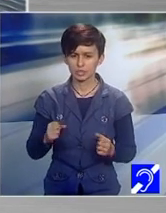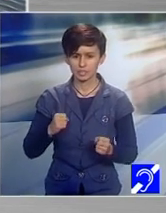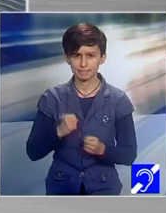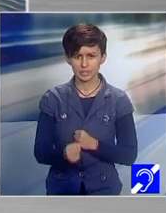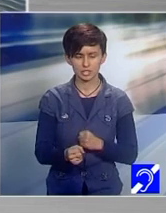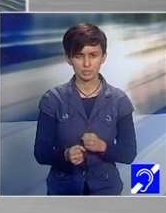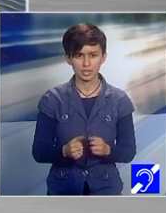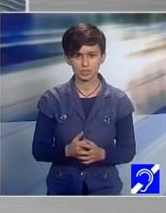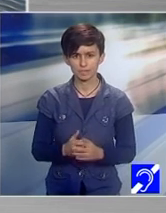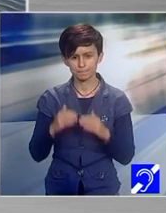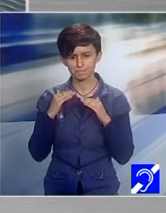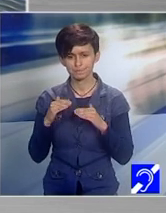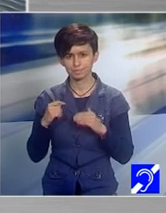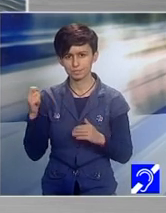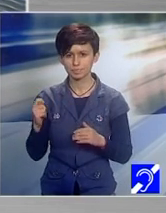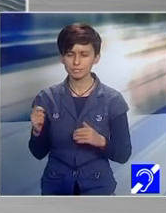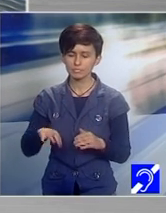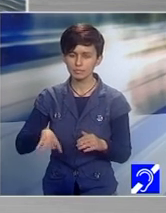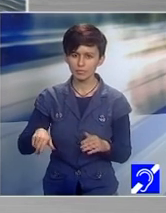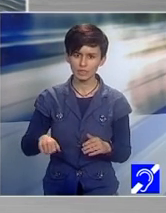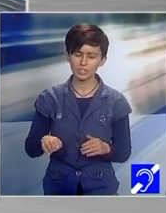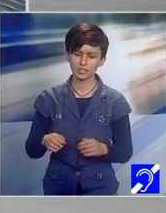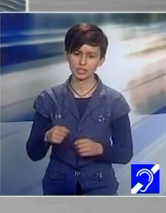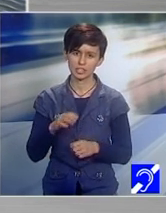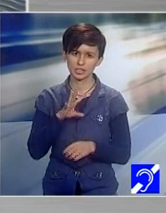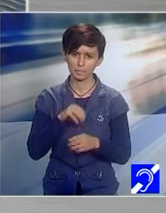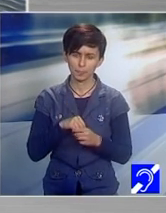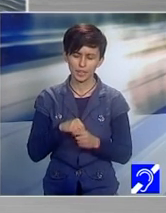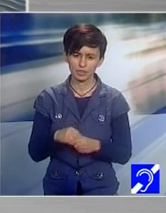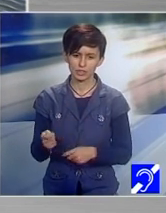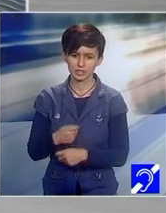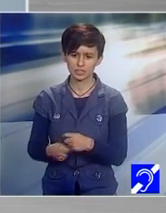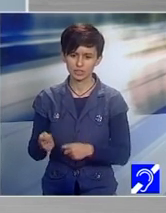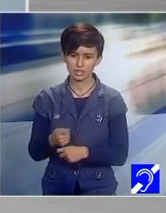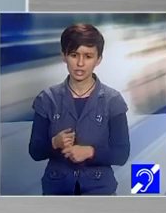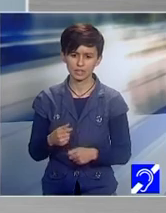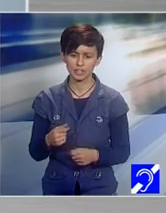nivelul țării, furturile din locuințe și spații comerciale reprezintă 15%